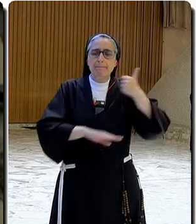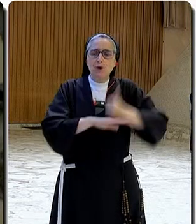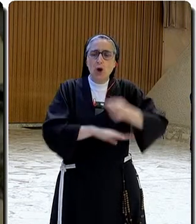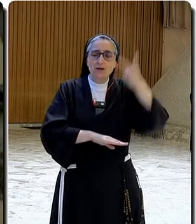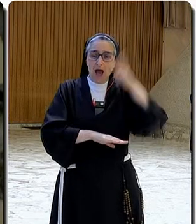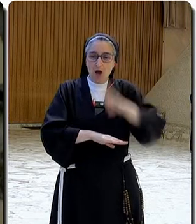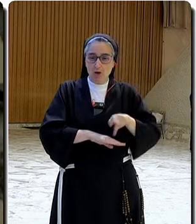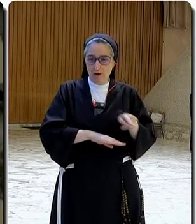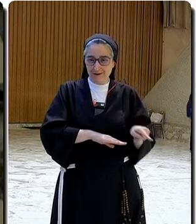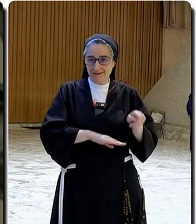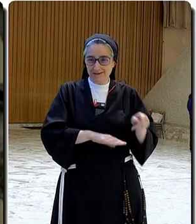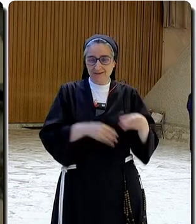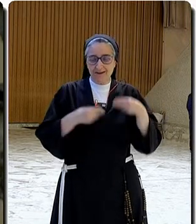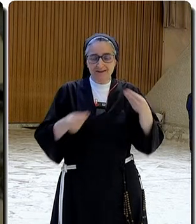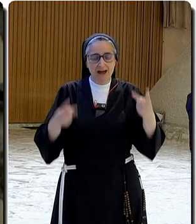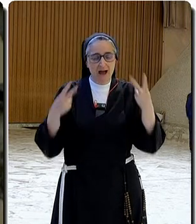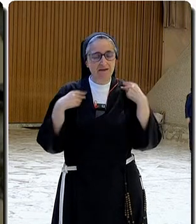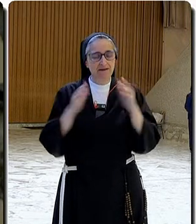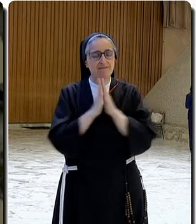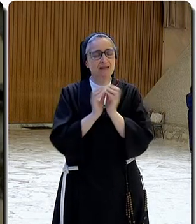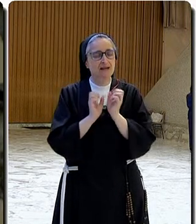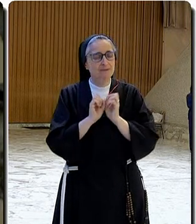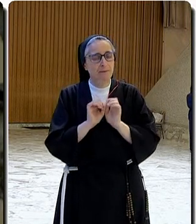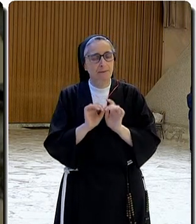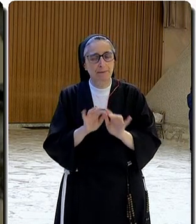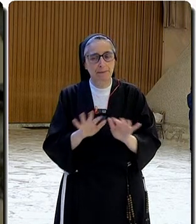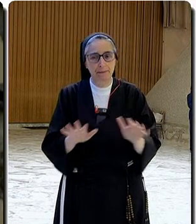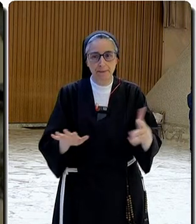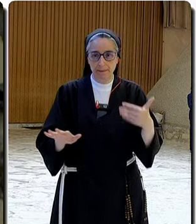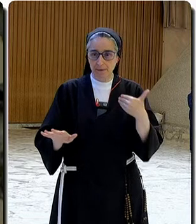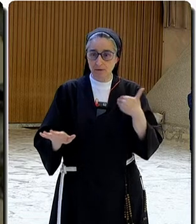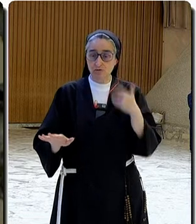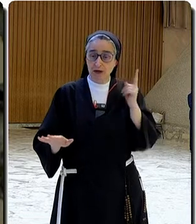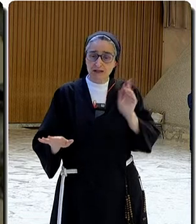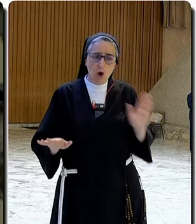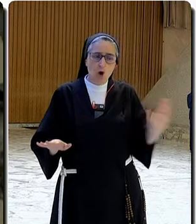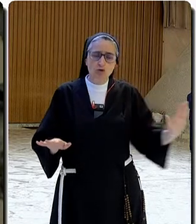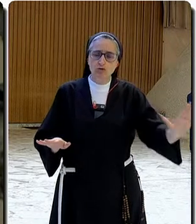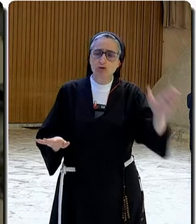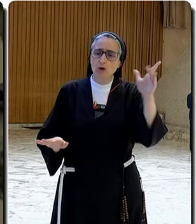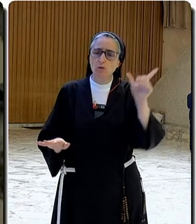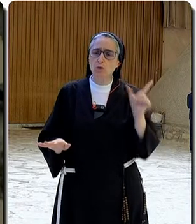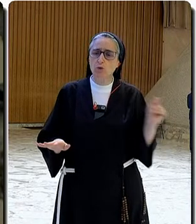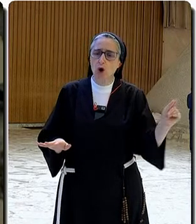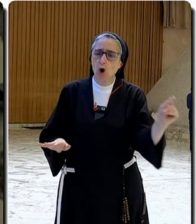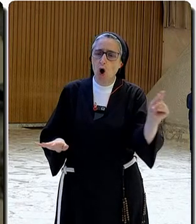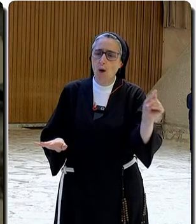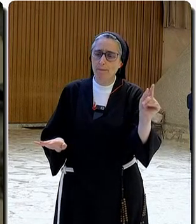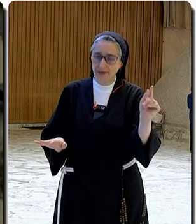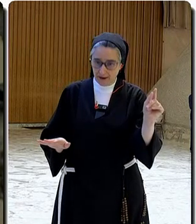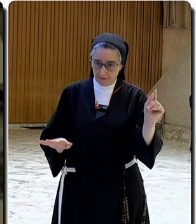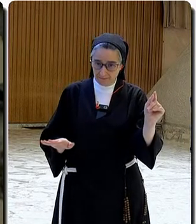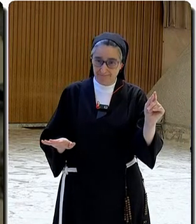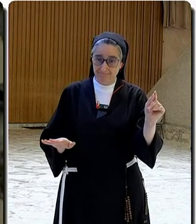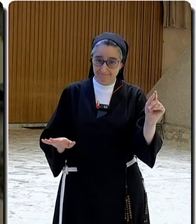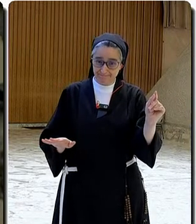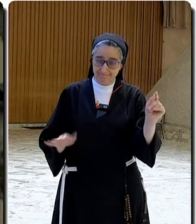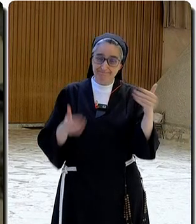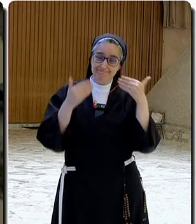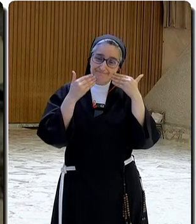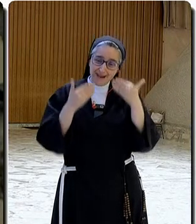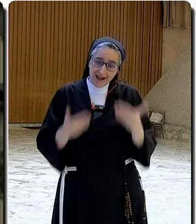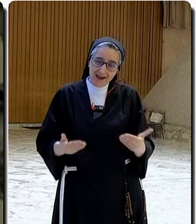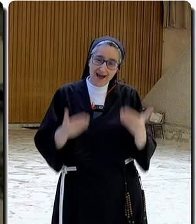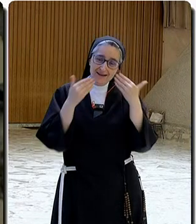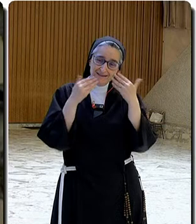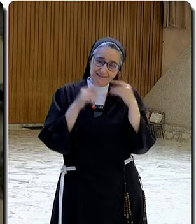frutti abbondanti alla vita della Chiesa secondo la loro vocazione e carisma. Grazie per